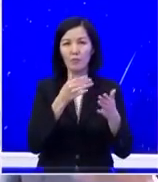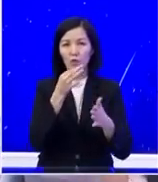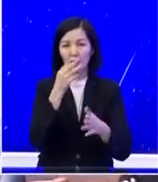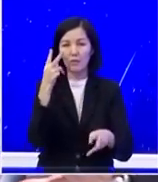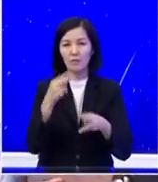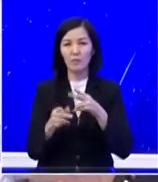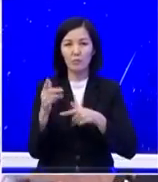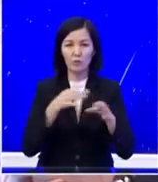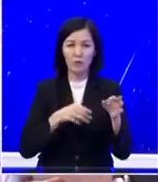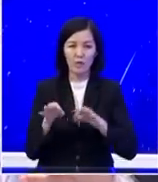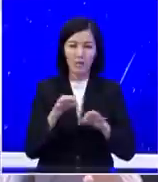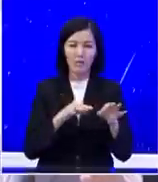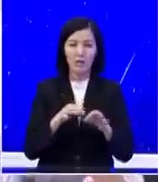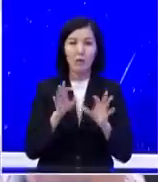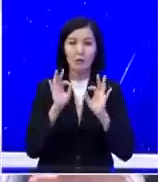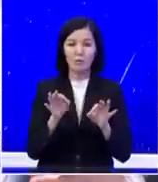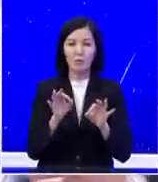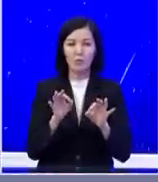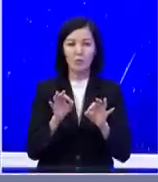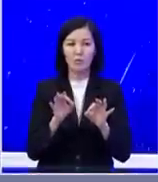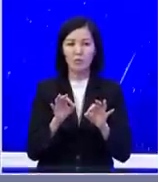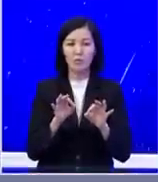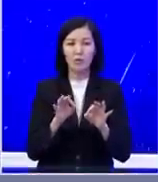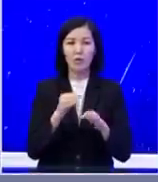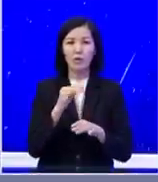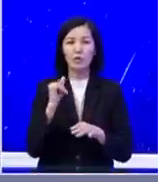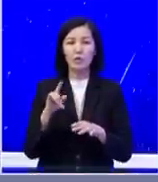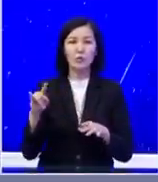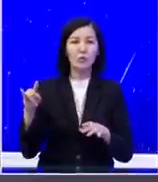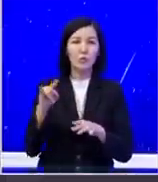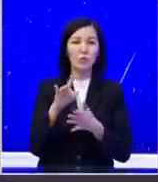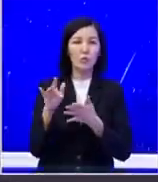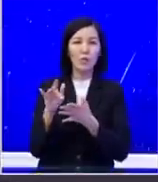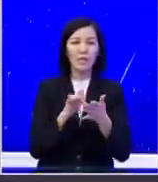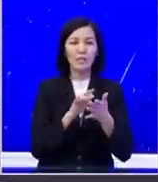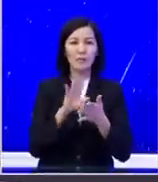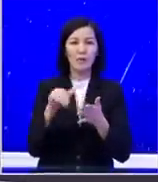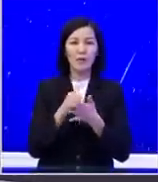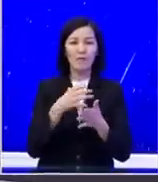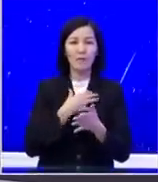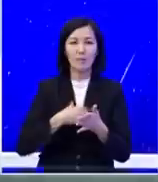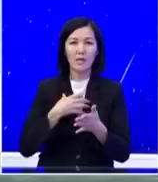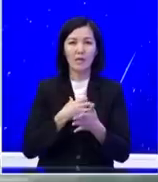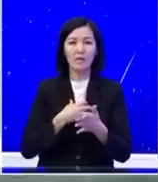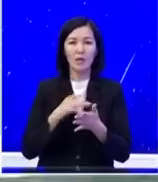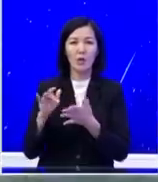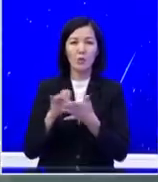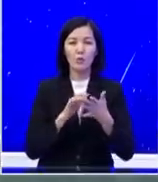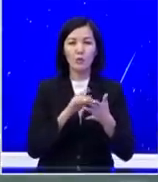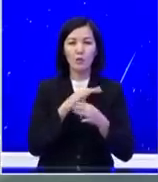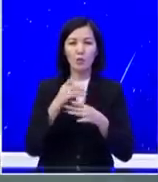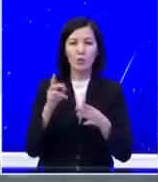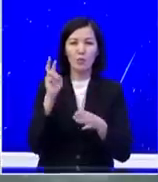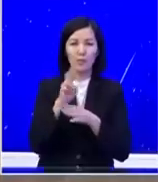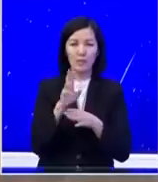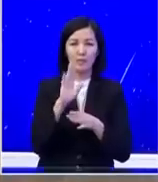бәрін жасап қойдық. Жетісу туризмнің төрі. Жол дұрыс болса, жергілікті тұрғындар да туристер де көптеп келмек.